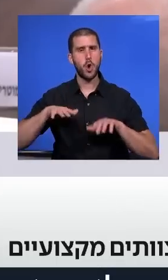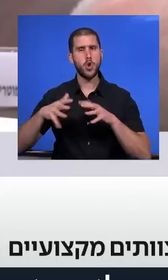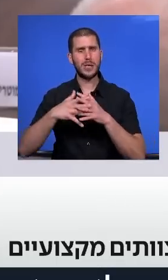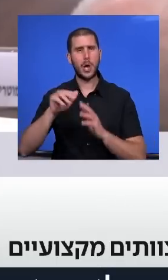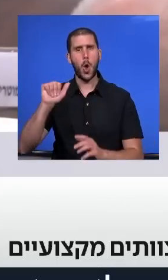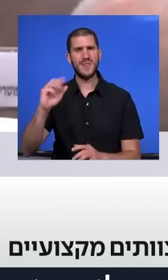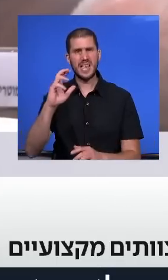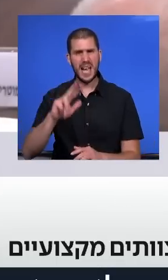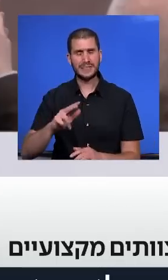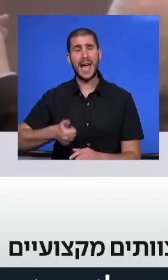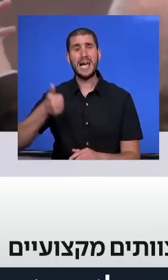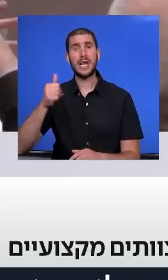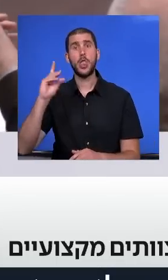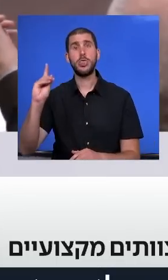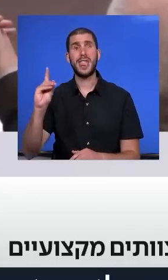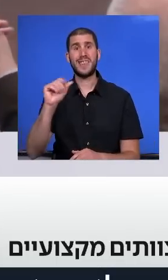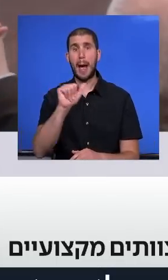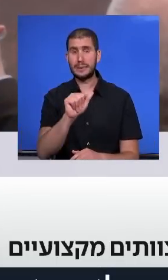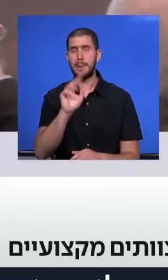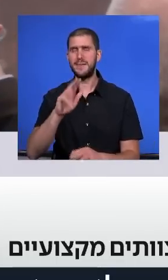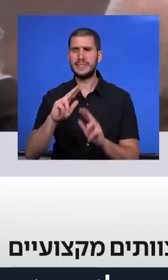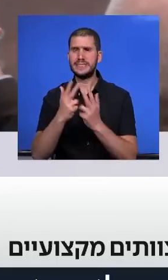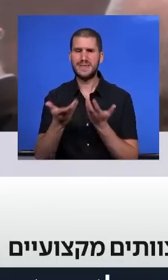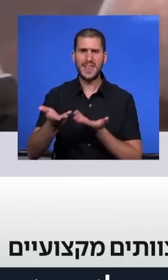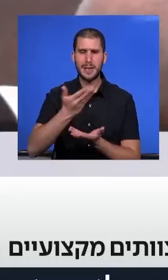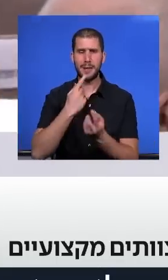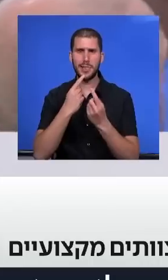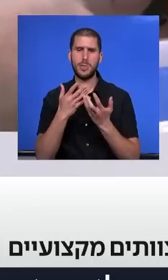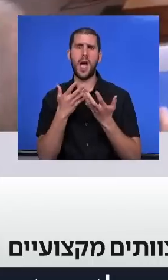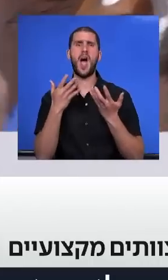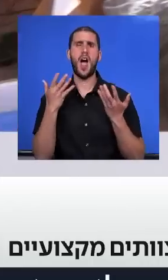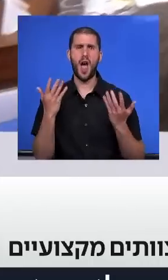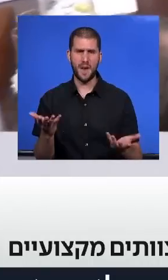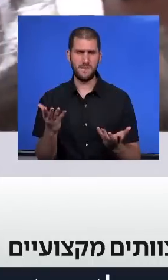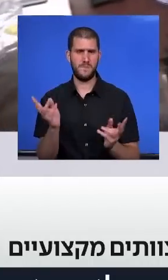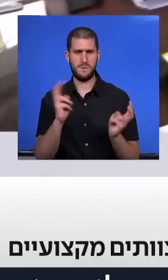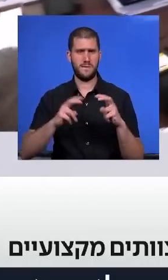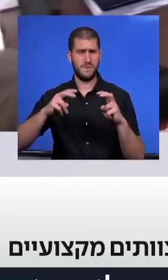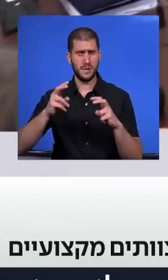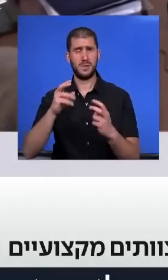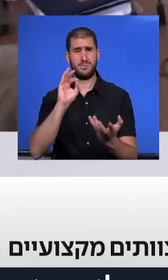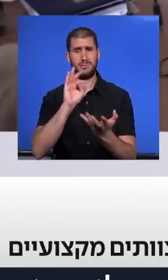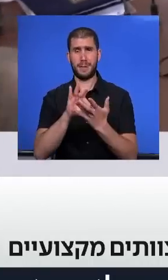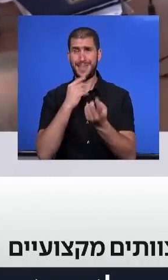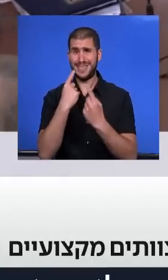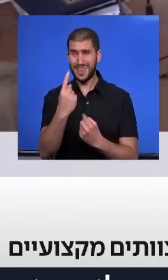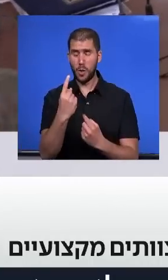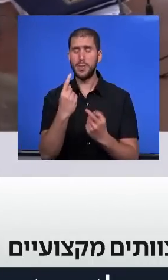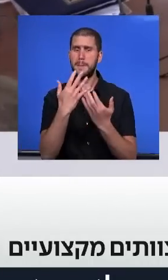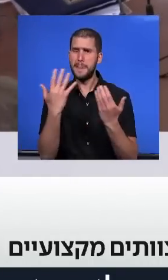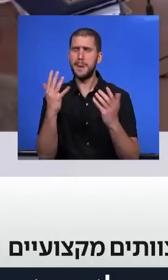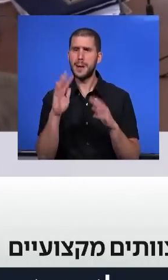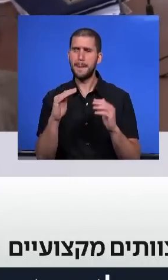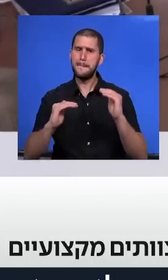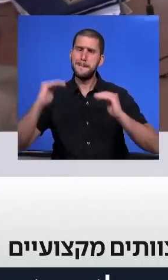השר דודי אמסלם, והצוותים שלהם, דיון רחב משתתפים. במהלך הדיון הזה מתבררים גם